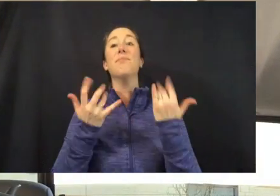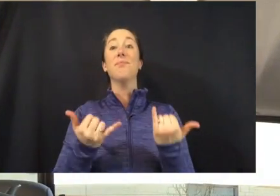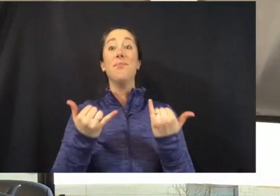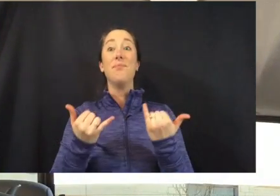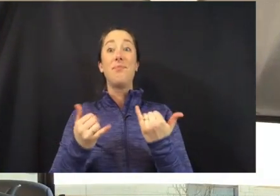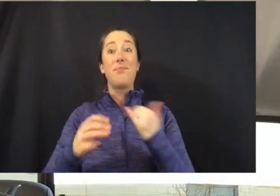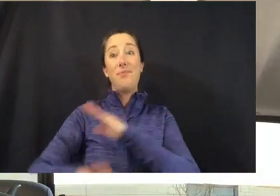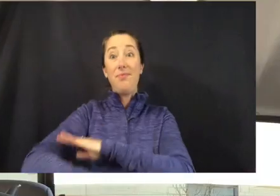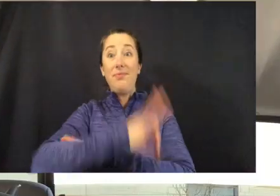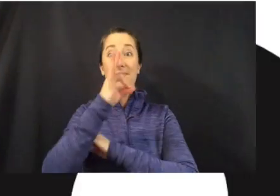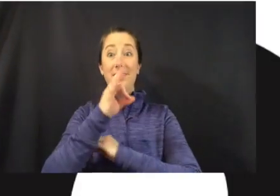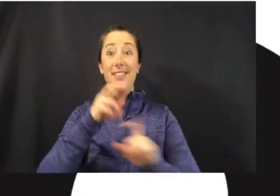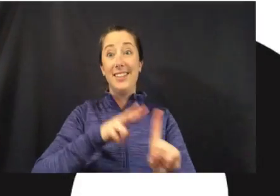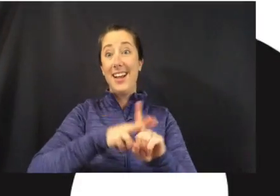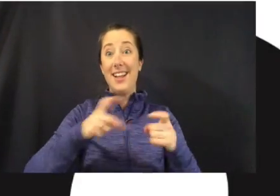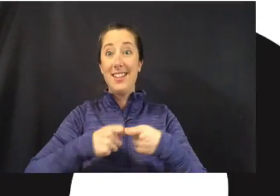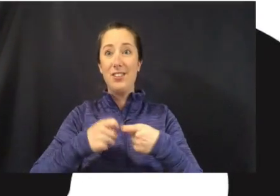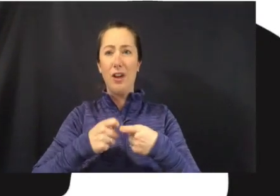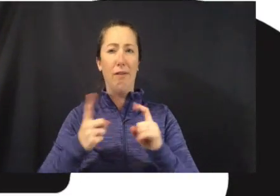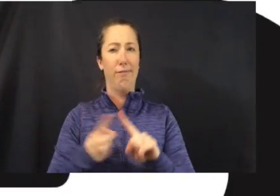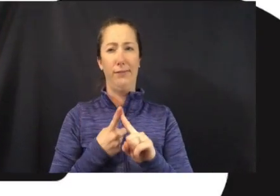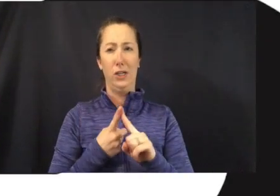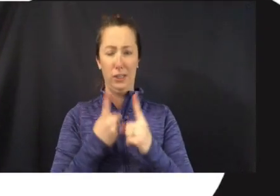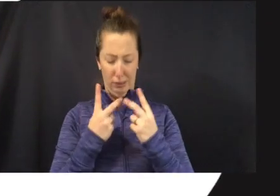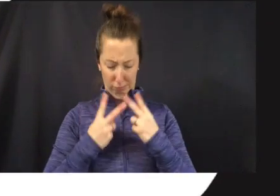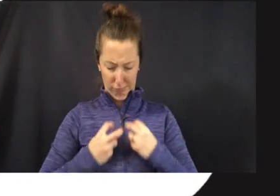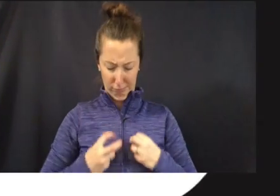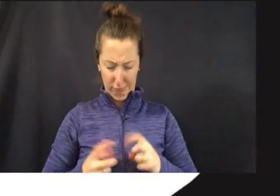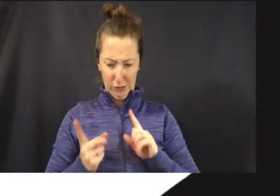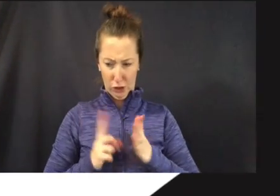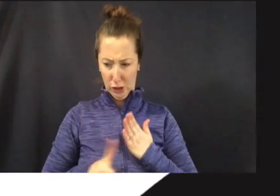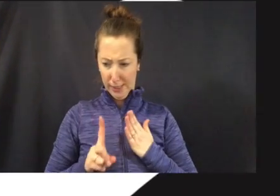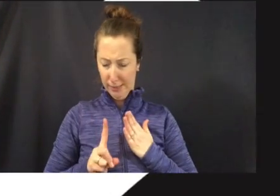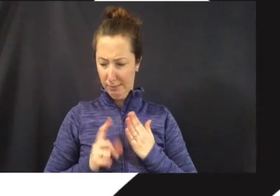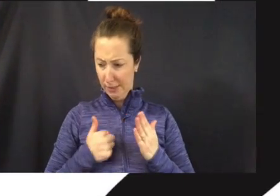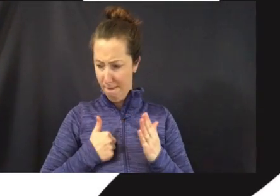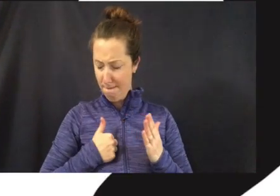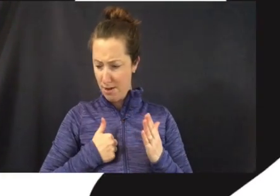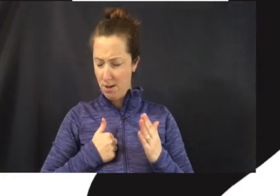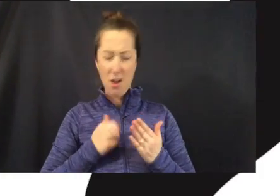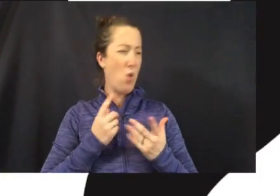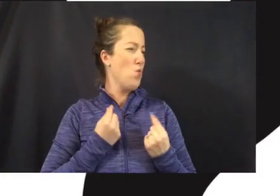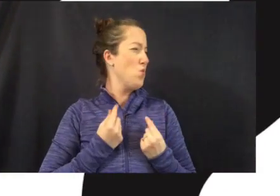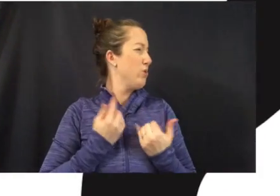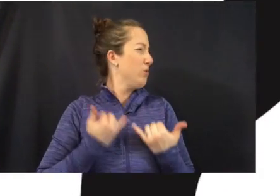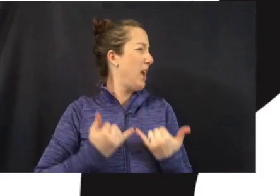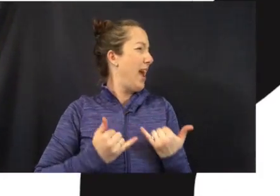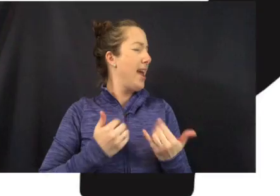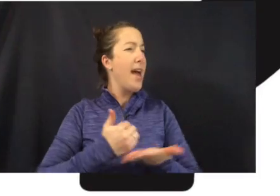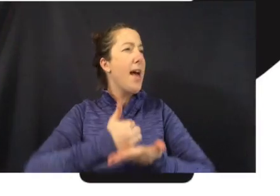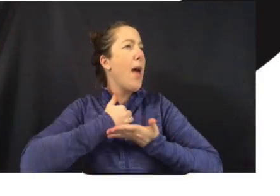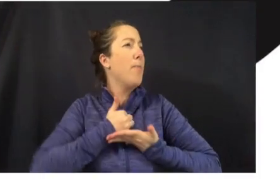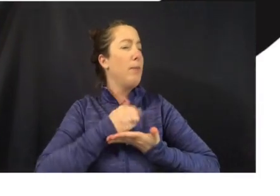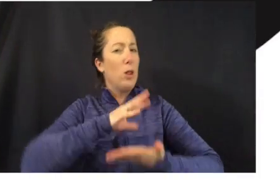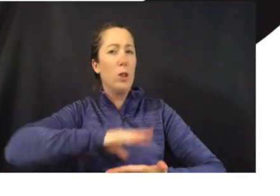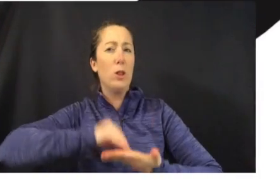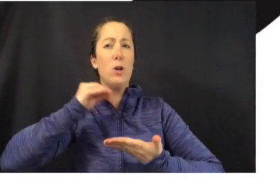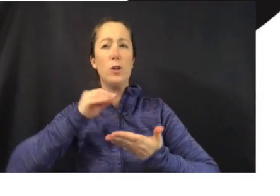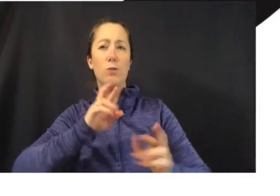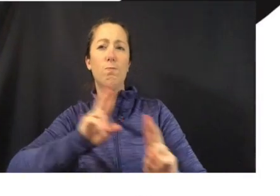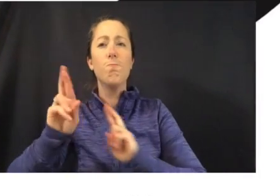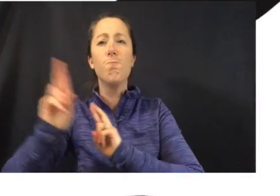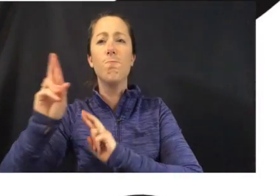site web de l'école. Alors, au sujet de aujourd'hui, est-ce qu'on est prêt